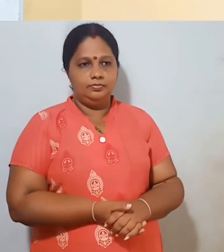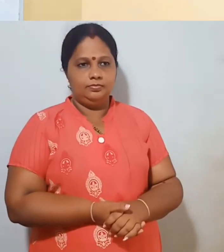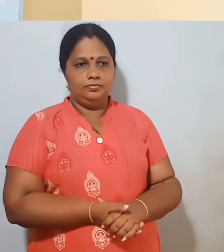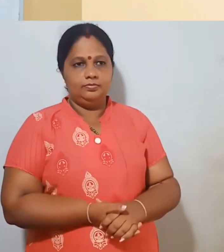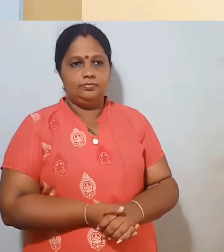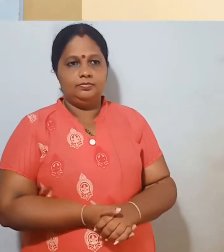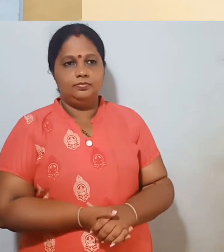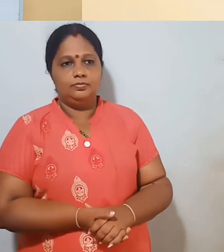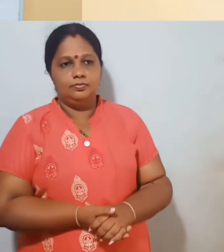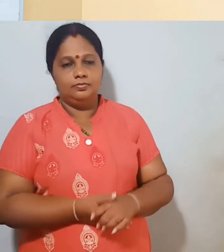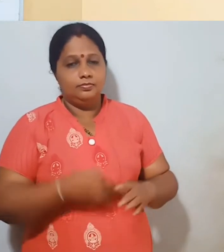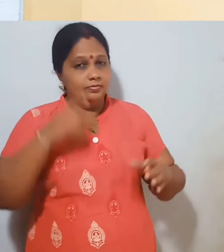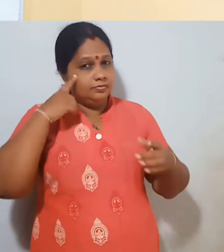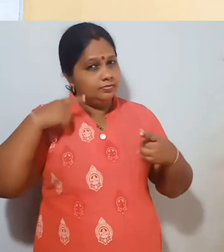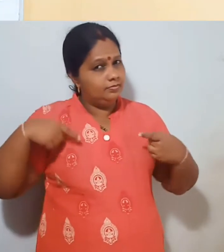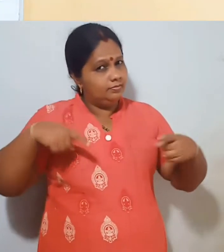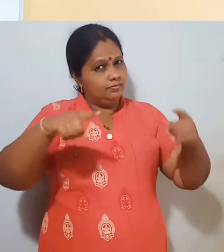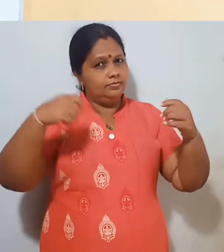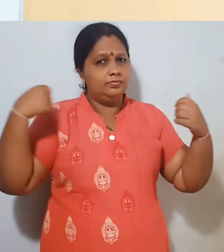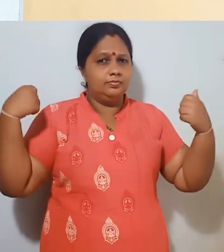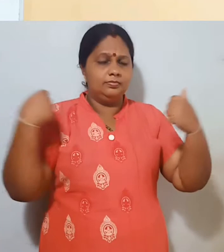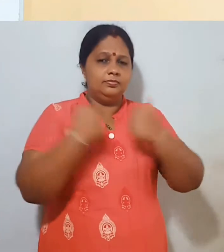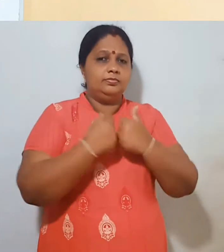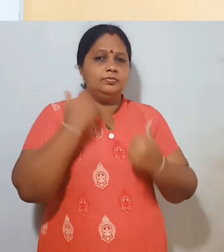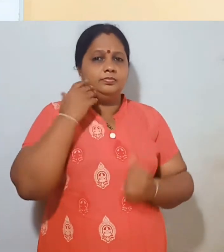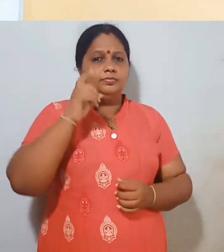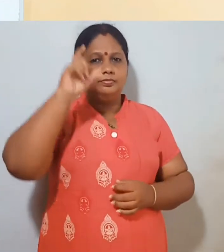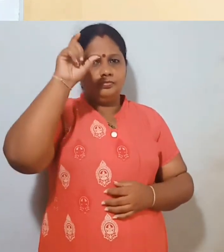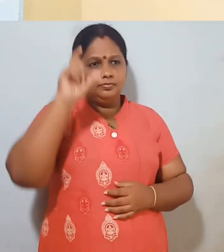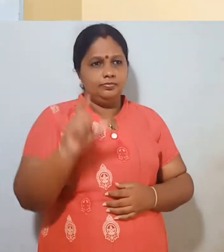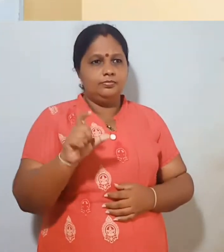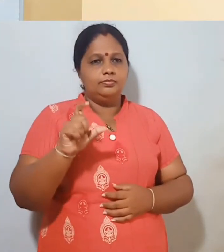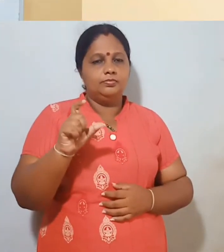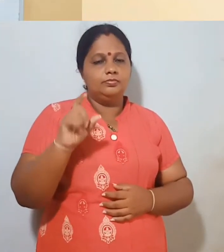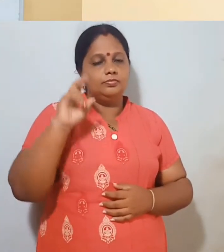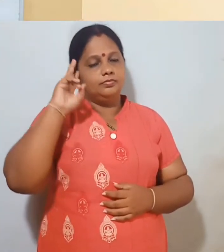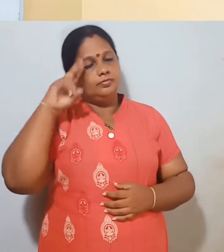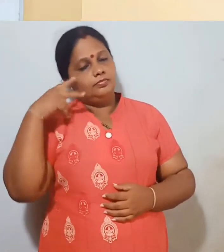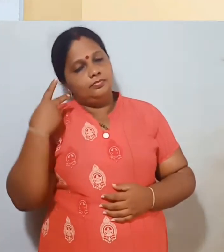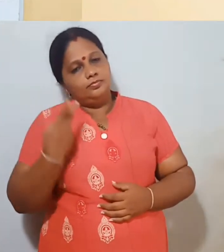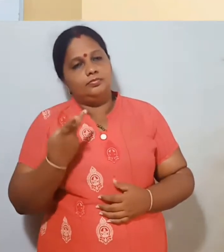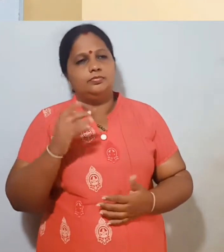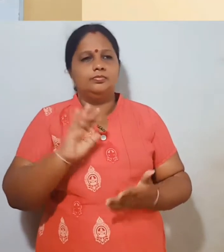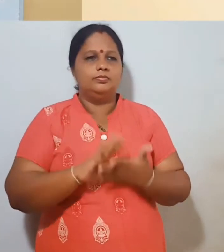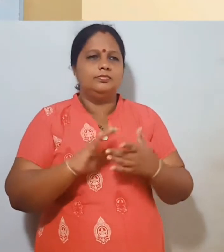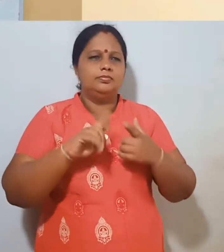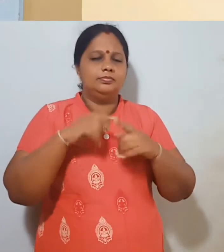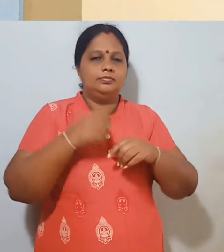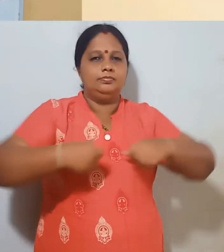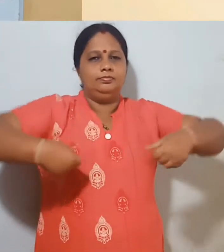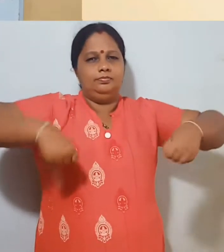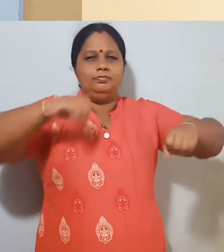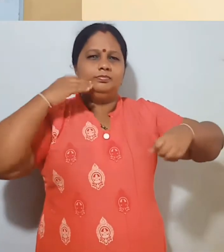ஒரு வீதி விபத்துல ஒரு ஆள் உணர்வு இல்லாம இருக்கிற, உதாரணமா சொல்ல மோட்டார் பைக்ல